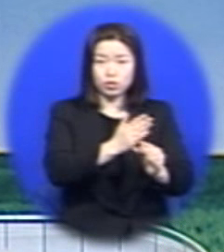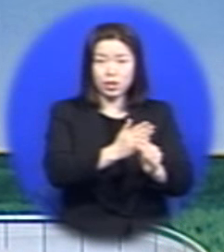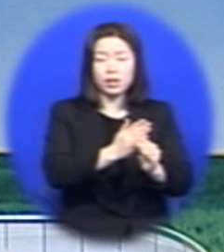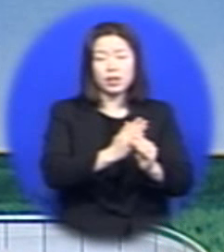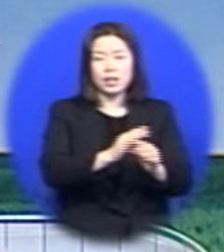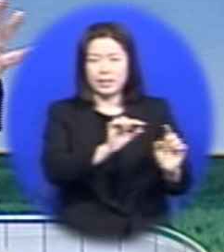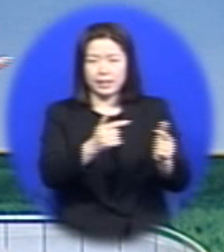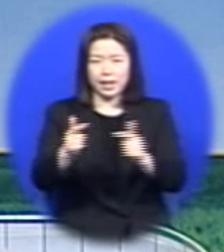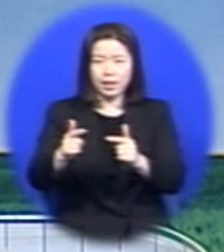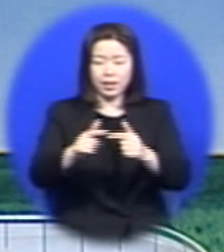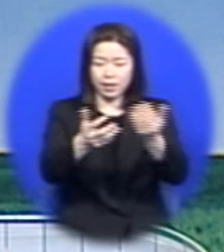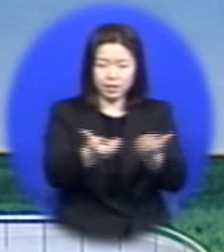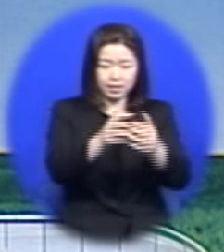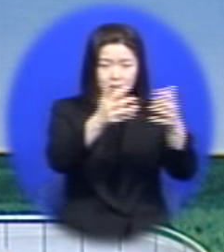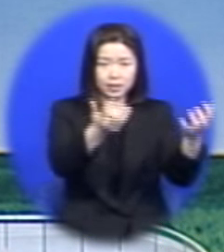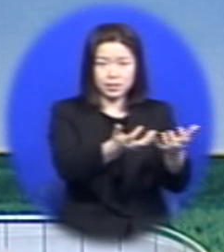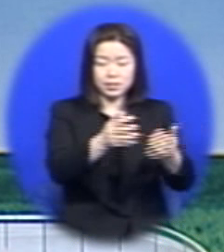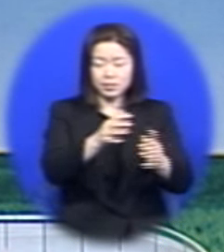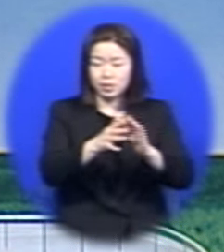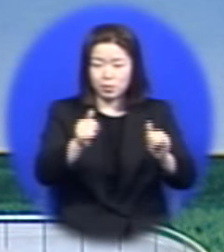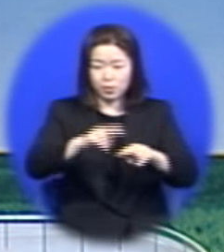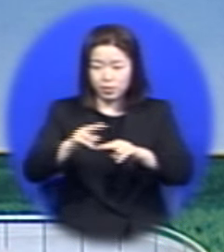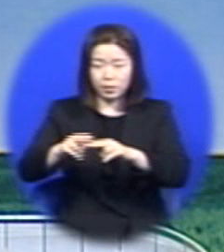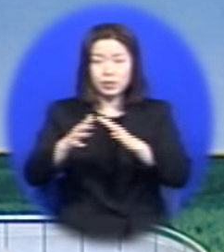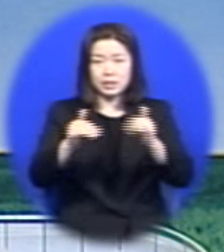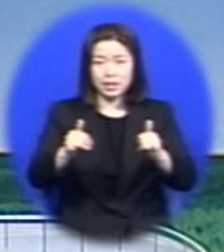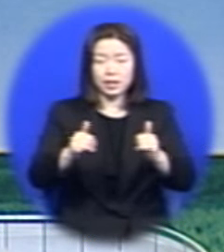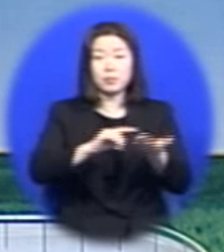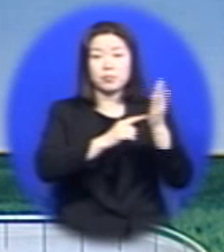아주 다양한 계층의 사람들이 나옵니다.